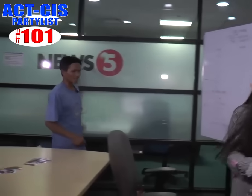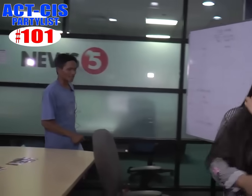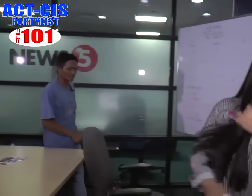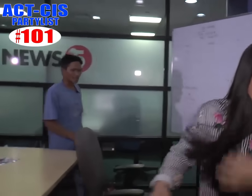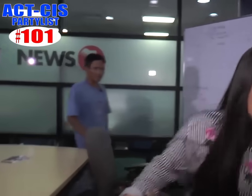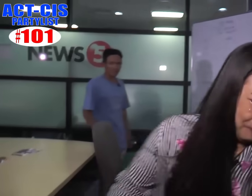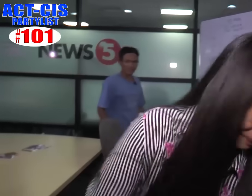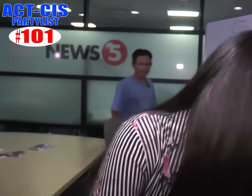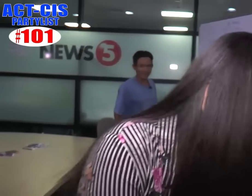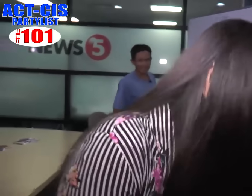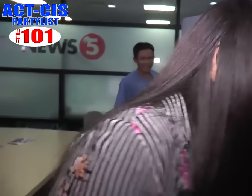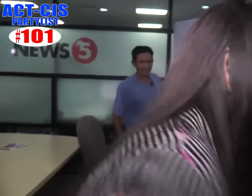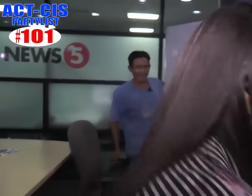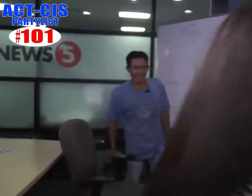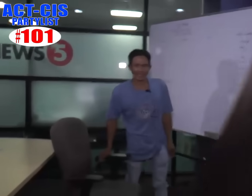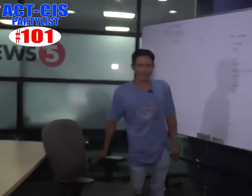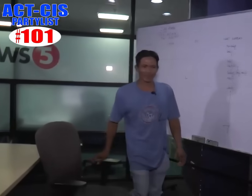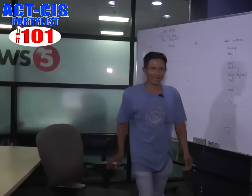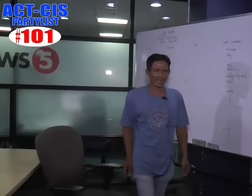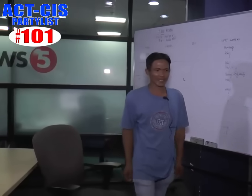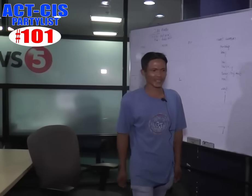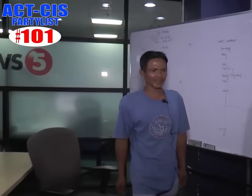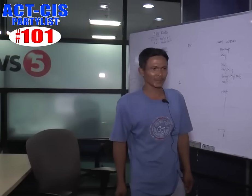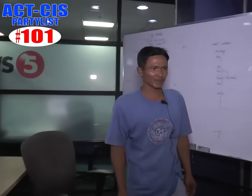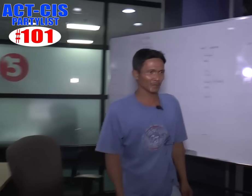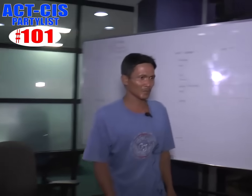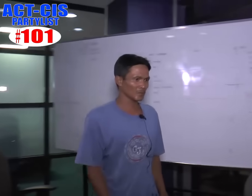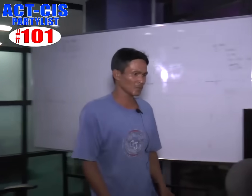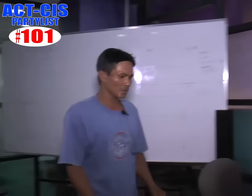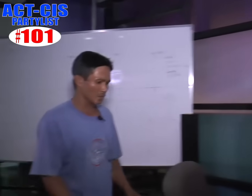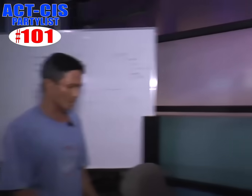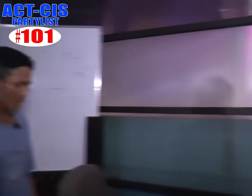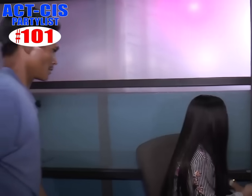Sige na, para sa mga anak natin, kalilit pa yung mga anak natin.